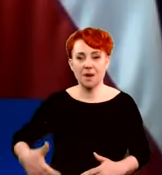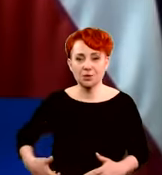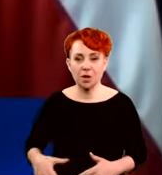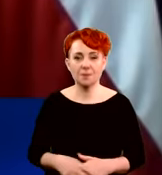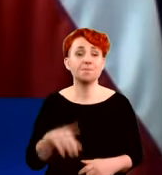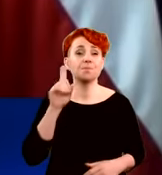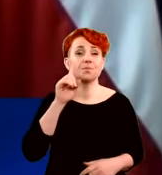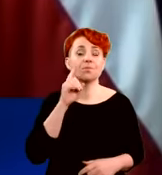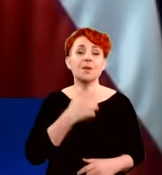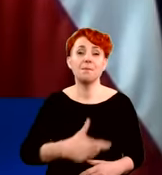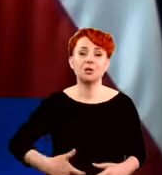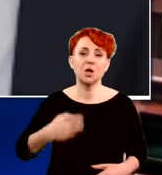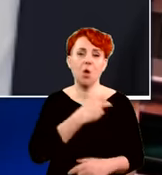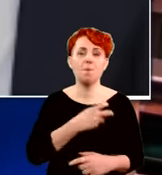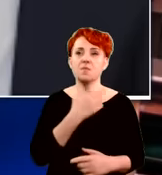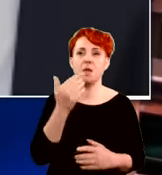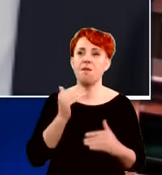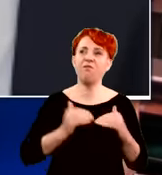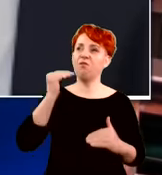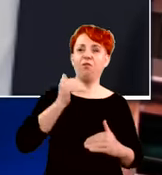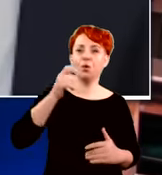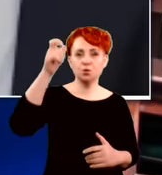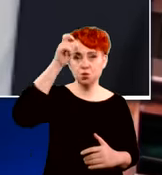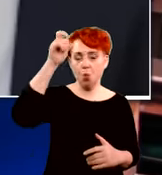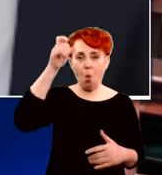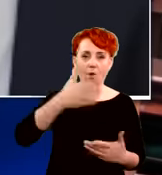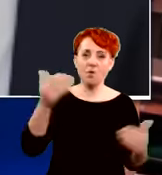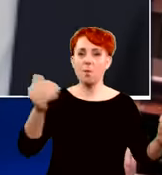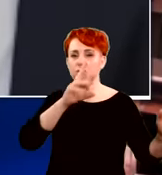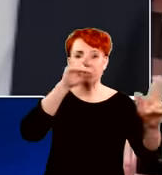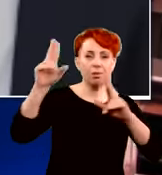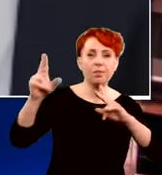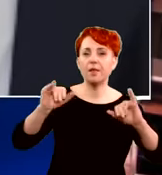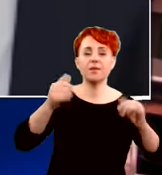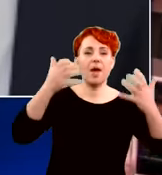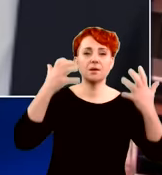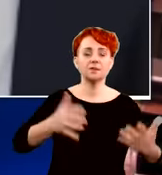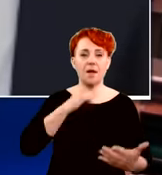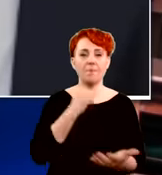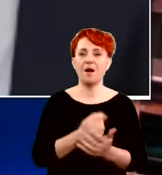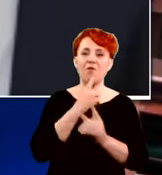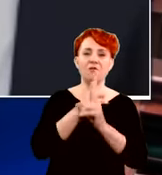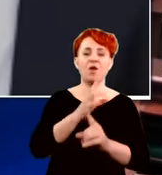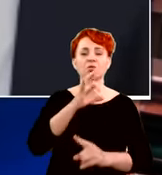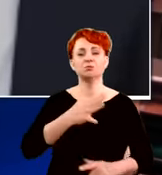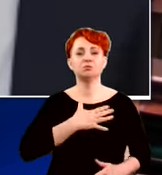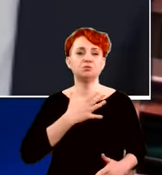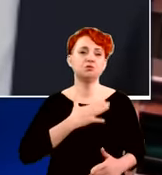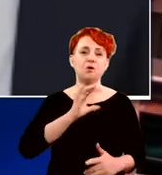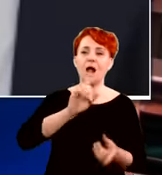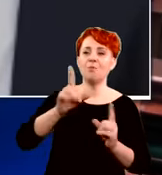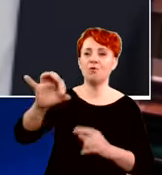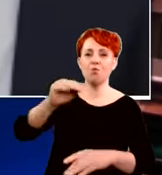nie jest jakimś nad człowiekiem, nie jest kimś, kto może sobie interpretować dowolnie prawo, tak jak on uważa, bądź też jego koledzy, którzy z nim